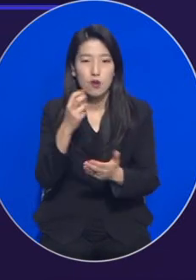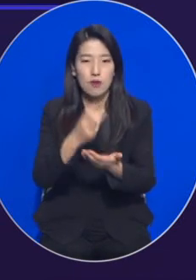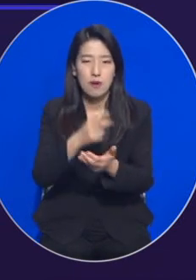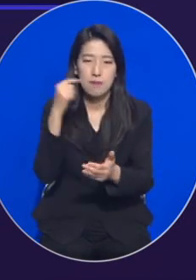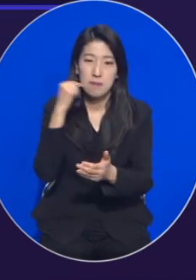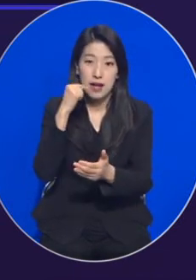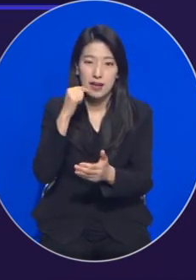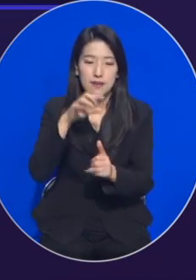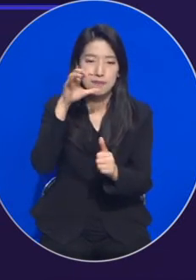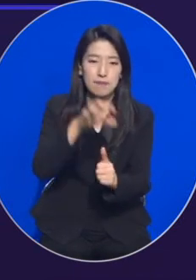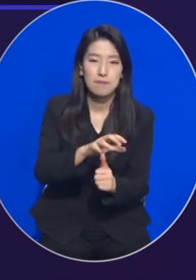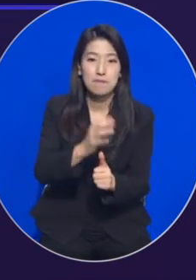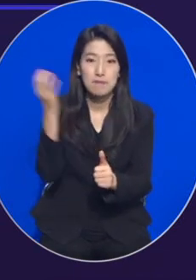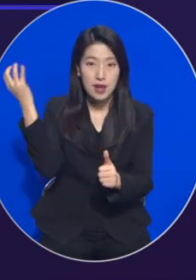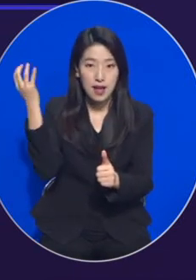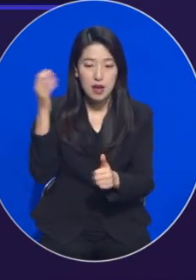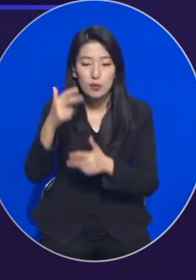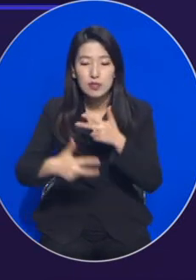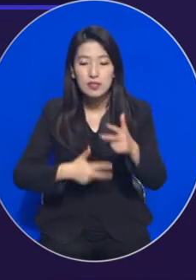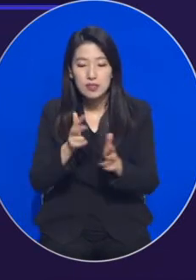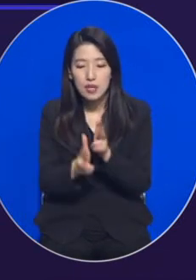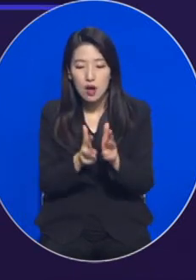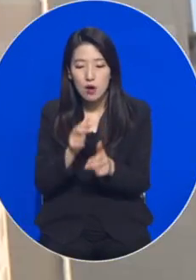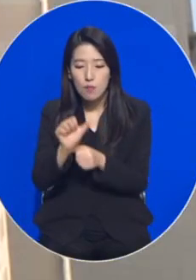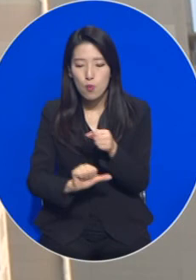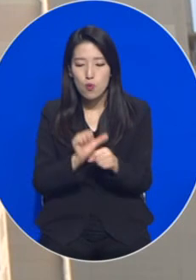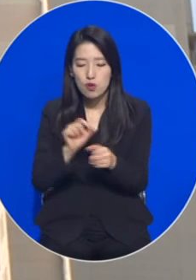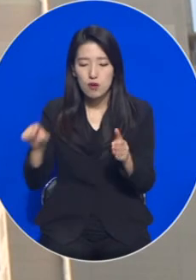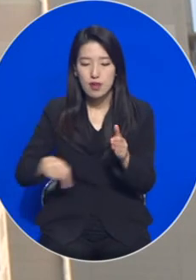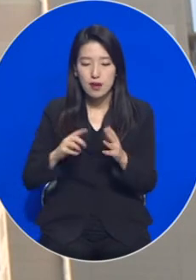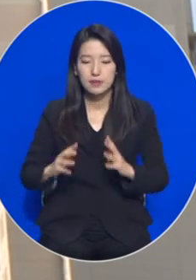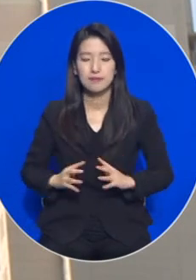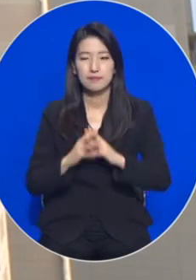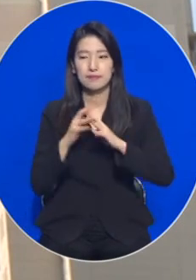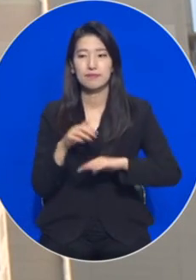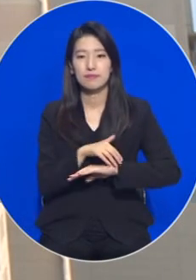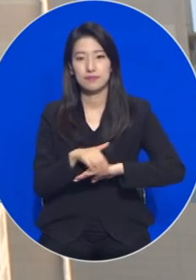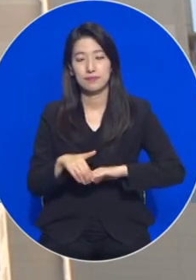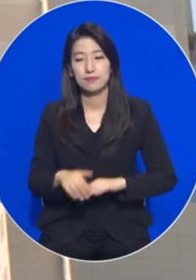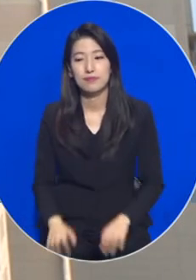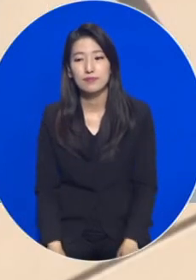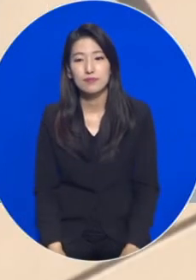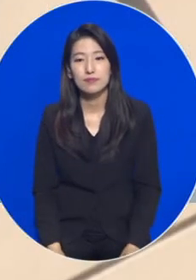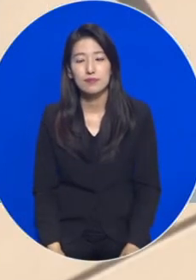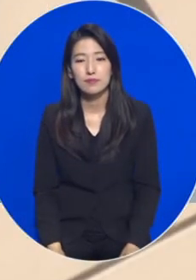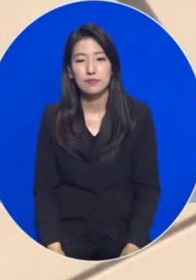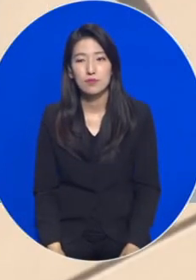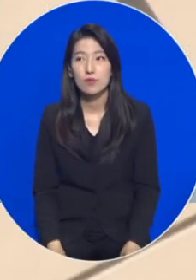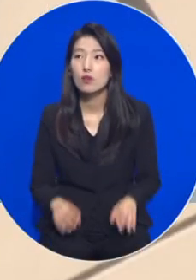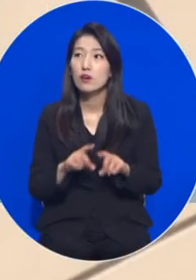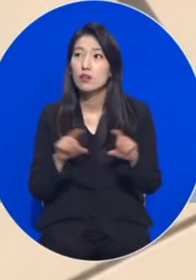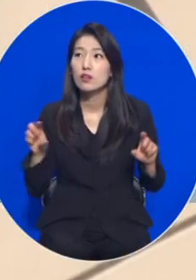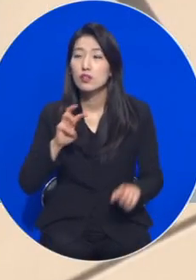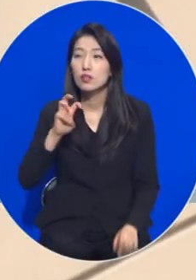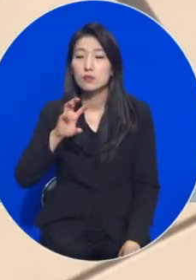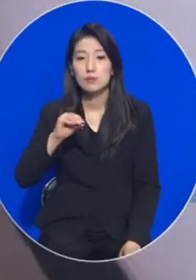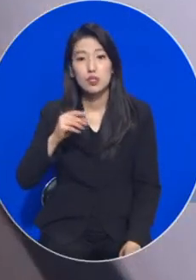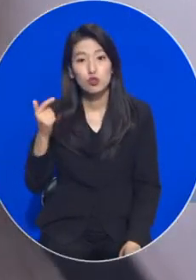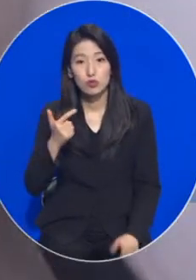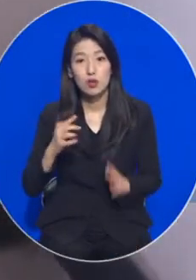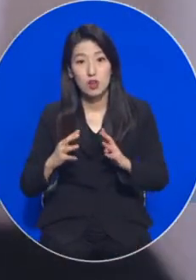사업 기간을 5년 이내로 대폭 줄일 계획입니다. 이를 통해 예상되는 공급 물량은 약 30만 6천